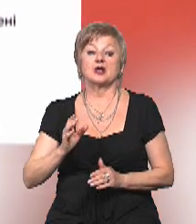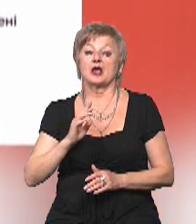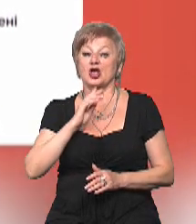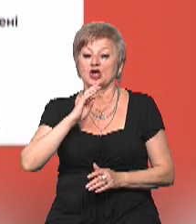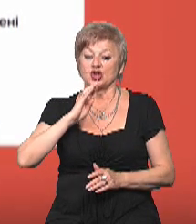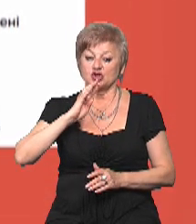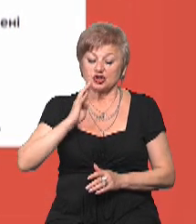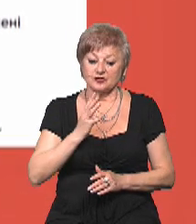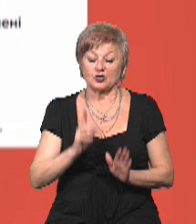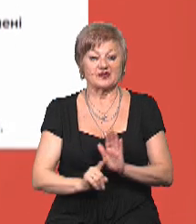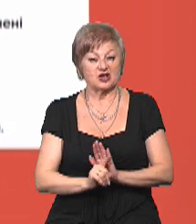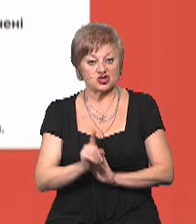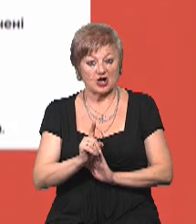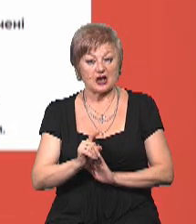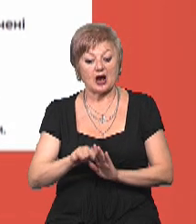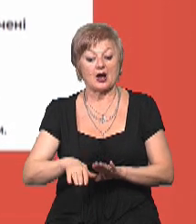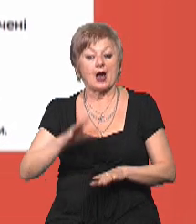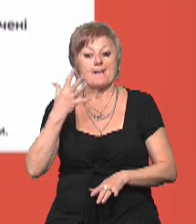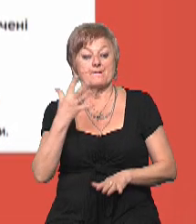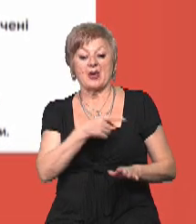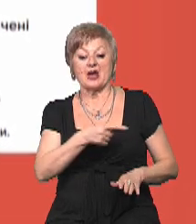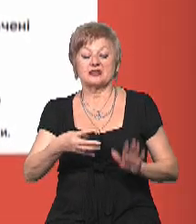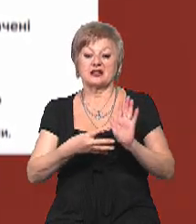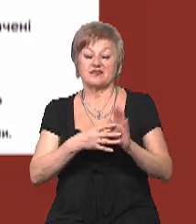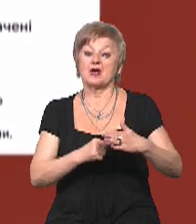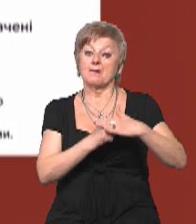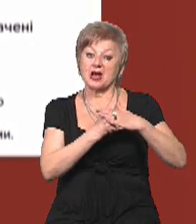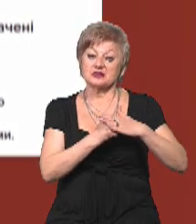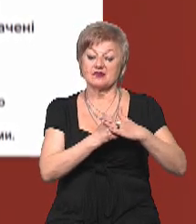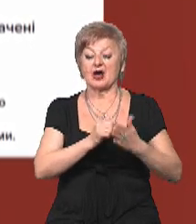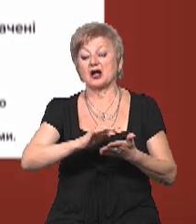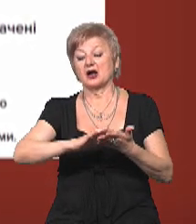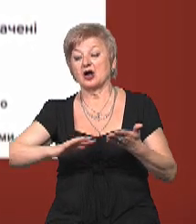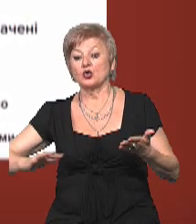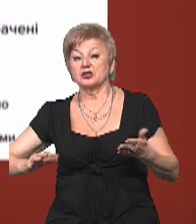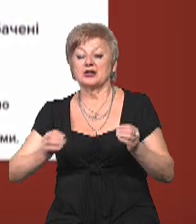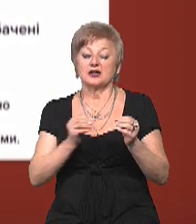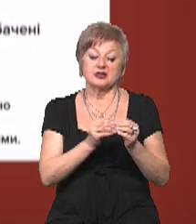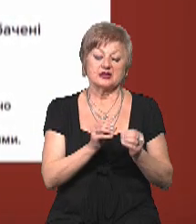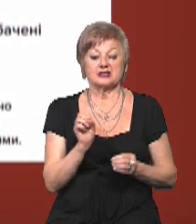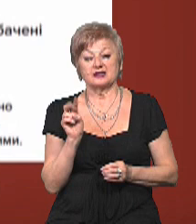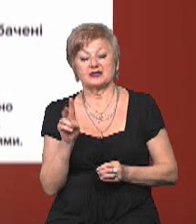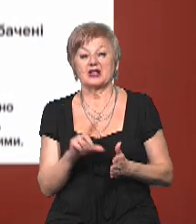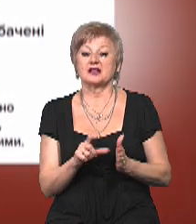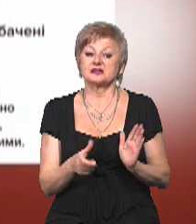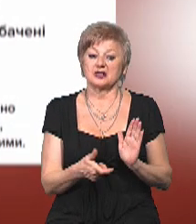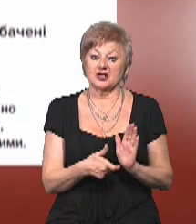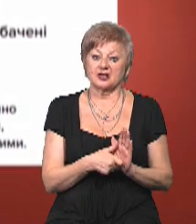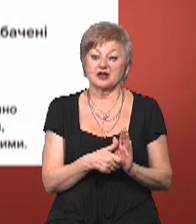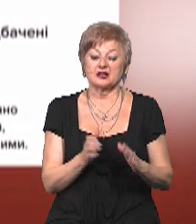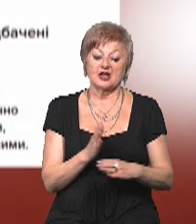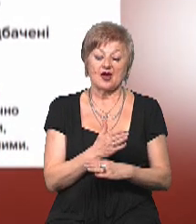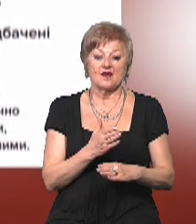класи початкова школа, 5-9 клас – це базова. Ну і профільна – це 10-12 класи, які розділяються на